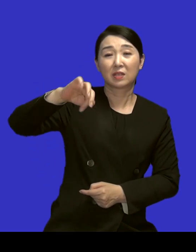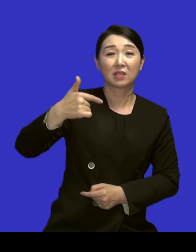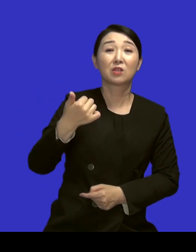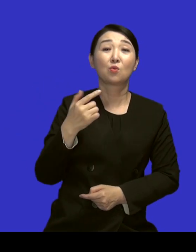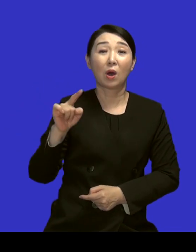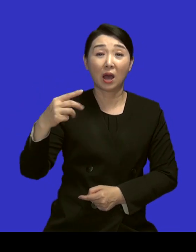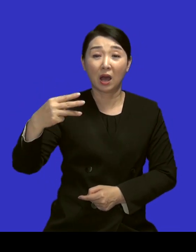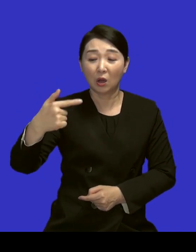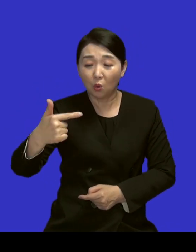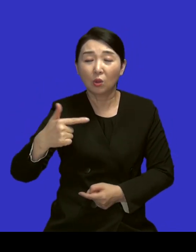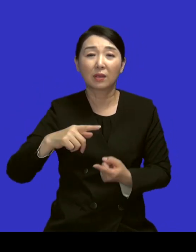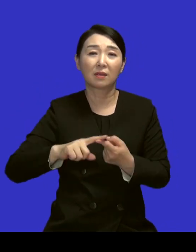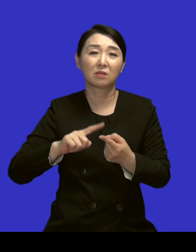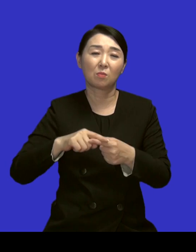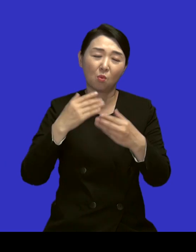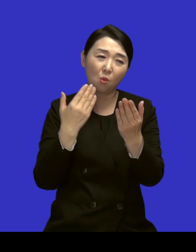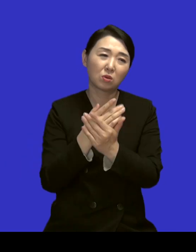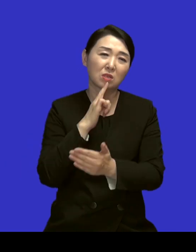거죠.